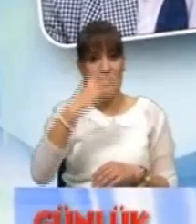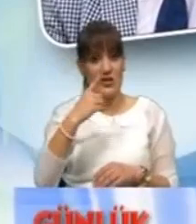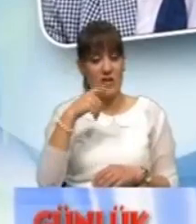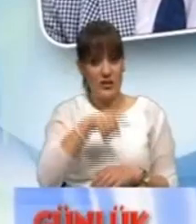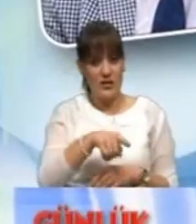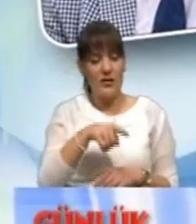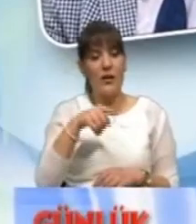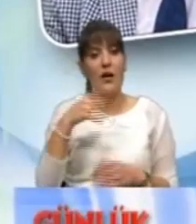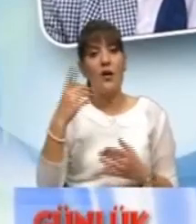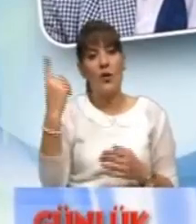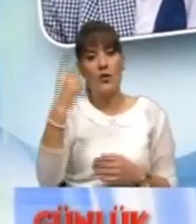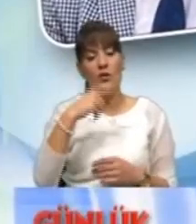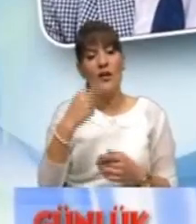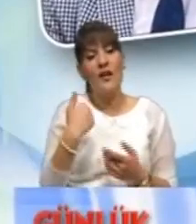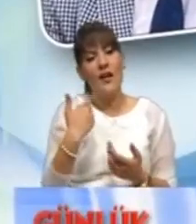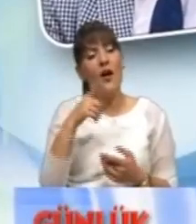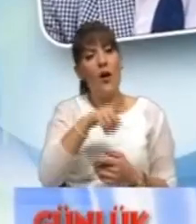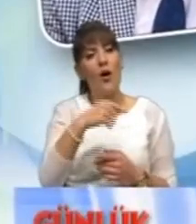Hmm. Dolayısıyla